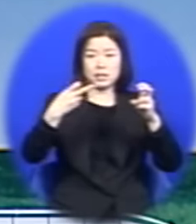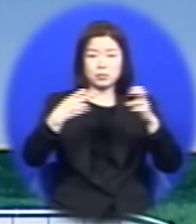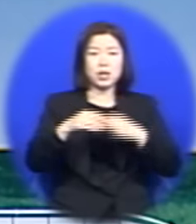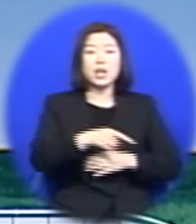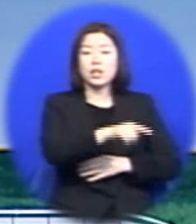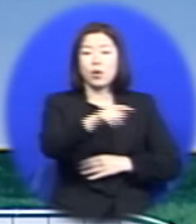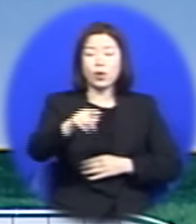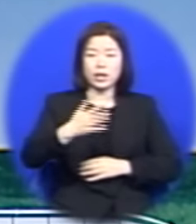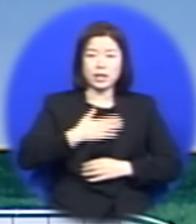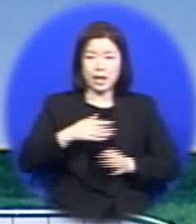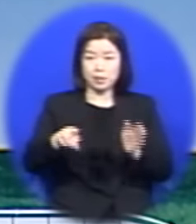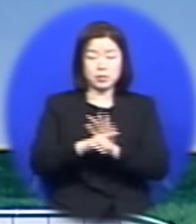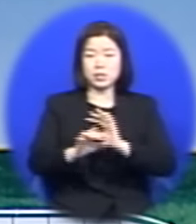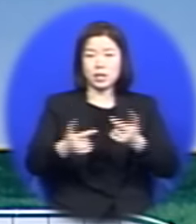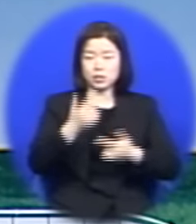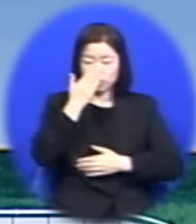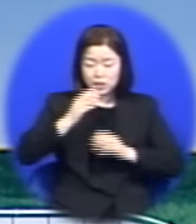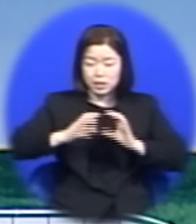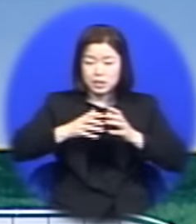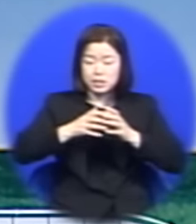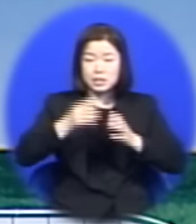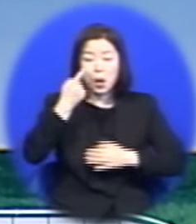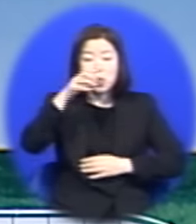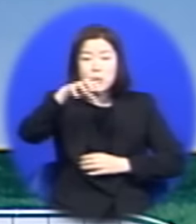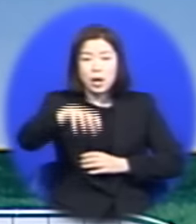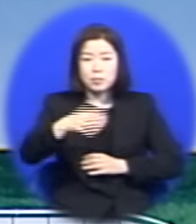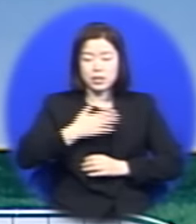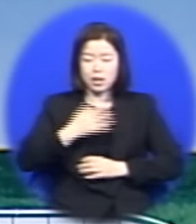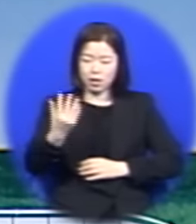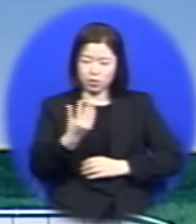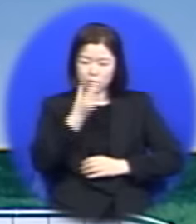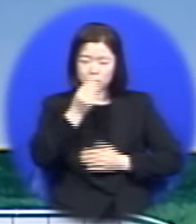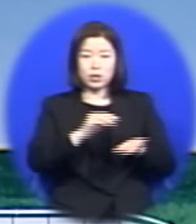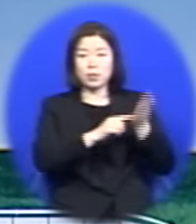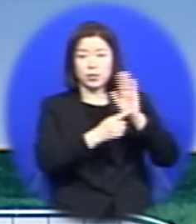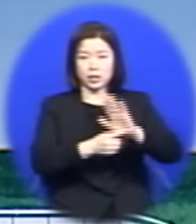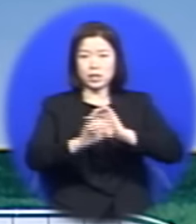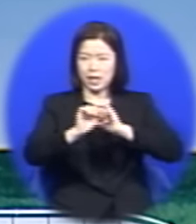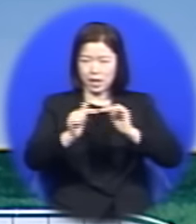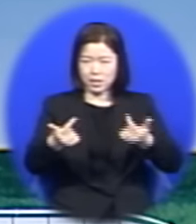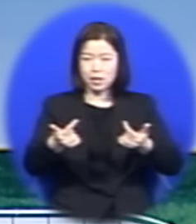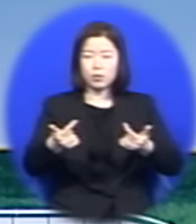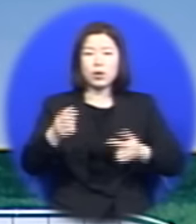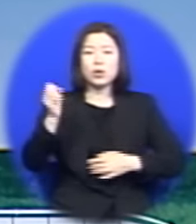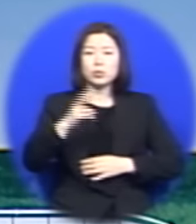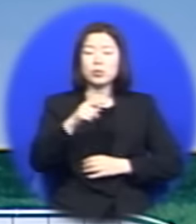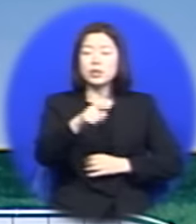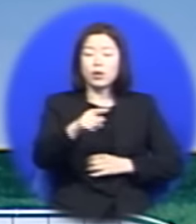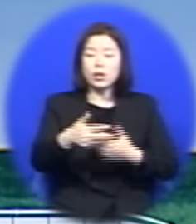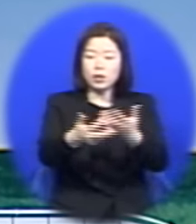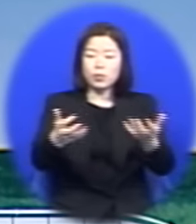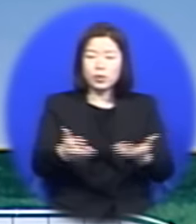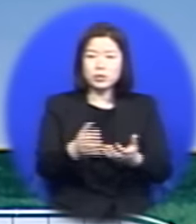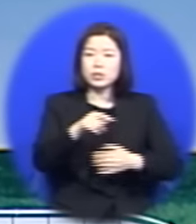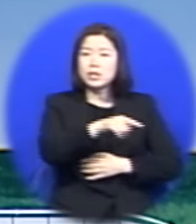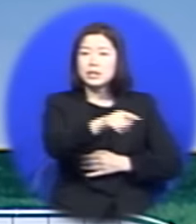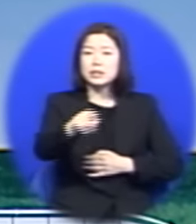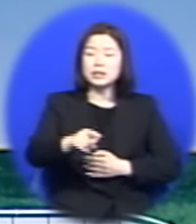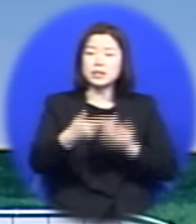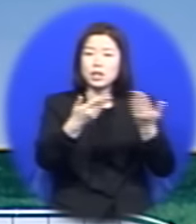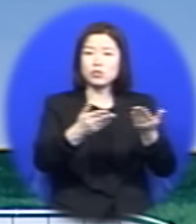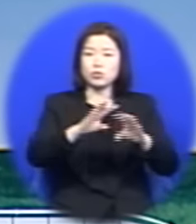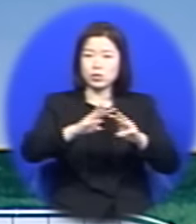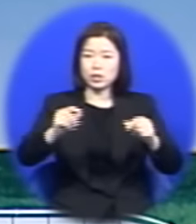믿지 아니하고 이스라엘 자손의 목전에서 내 거룩함을 나타내지 아니한 고로 너희는 이 회중을 내가 그들에게 준